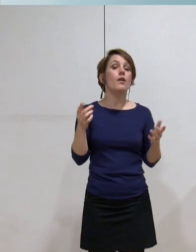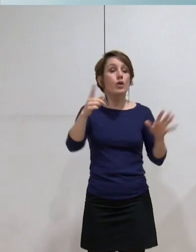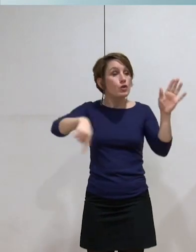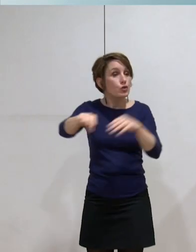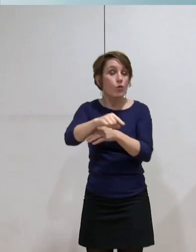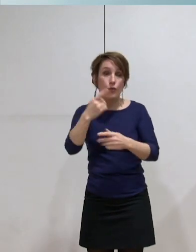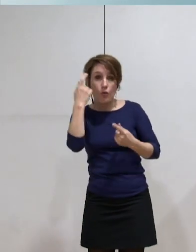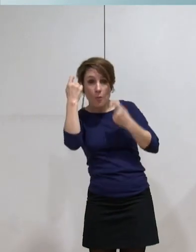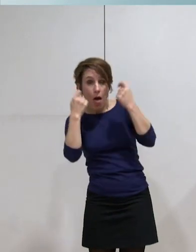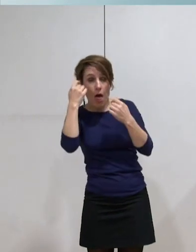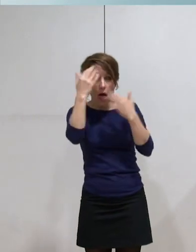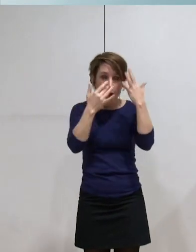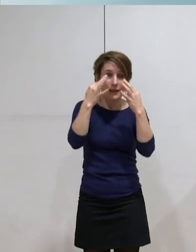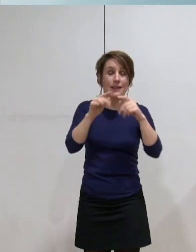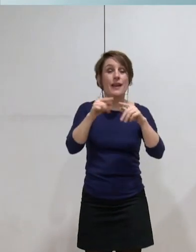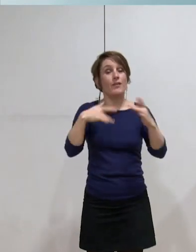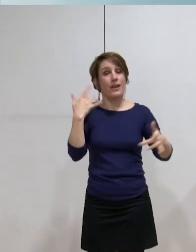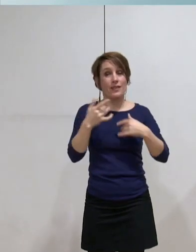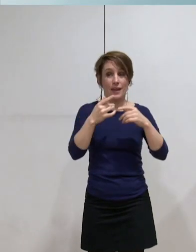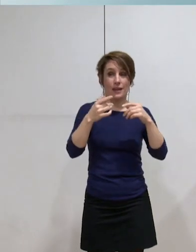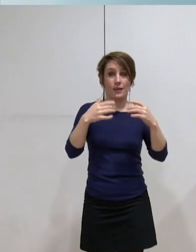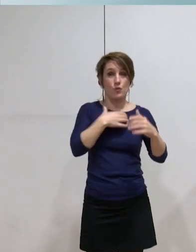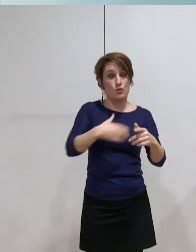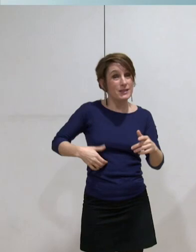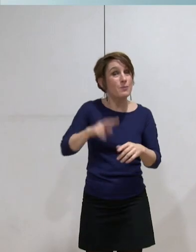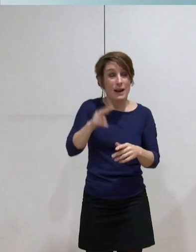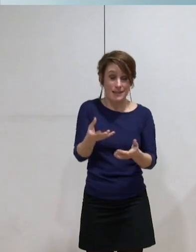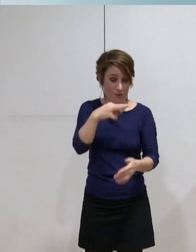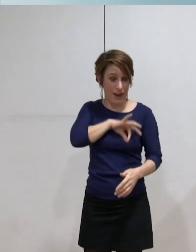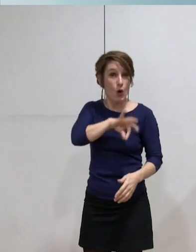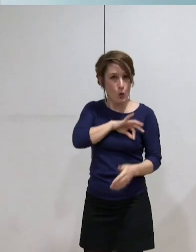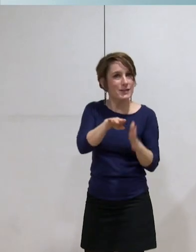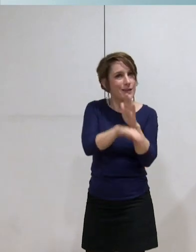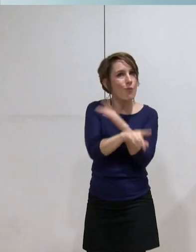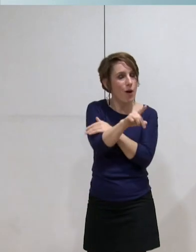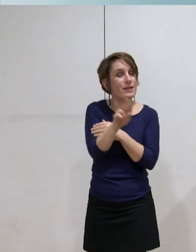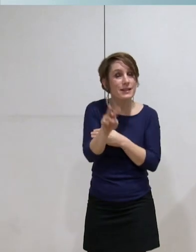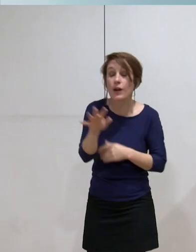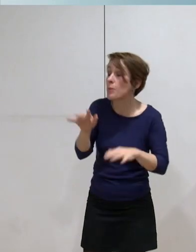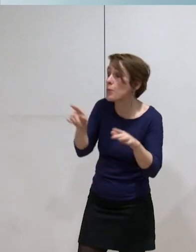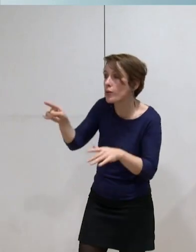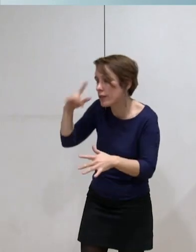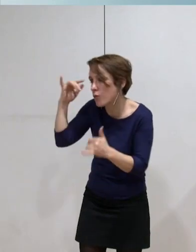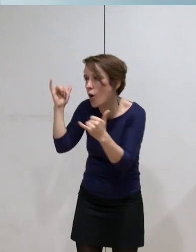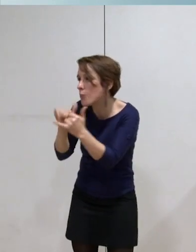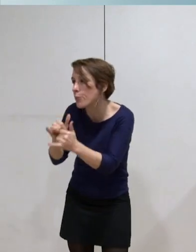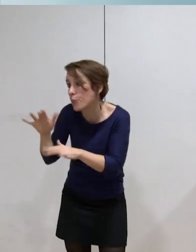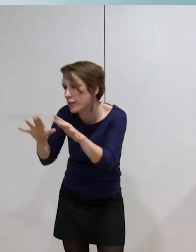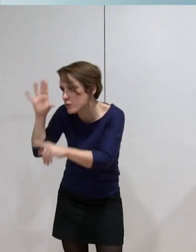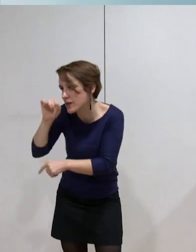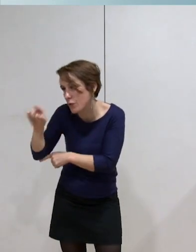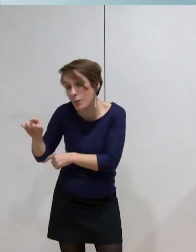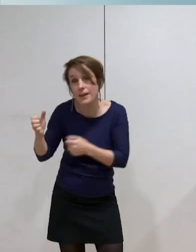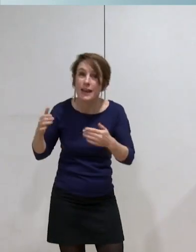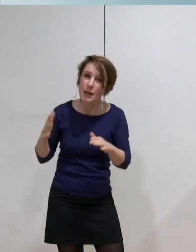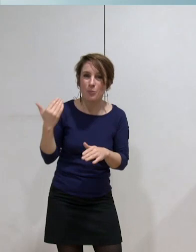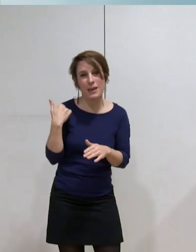municipal sur la baisse de recettes vous avez raison il y a moins de recette mais vous n'avez pas lu ou pas entendu ou vous ne vous rappelez peut-être pas mais nous avons